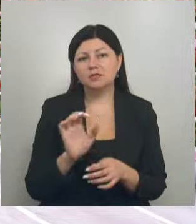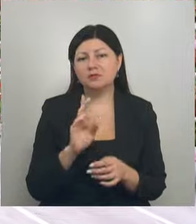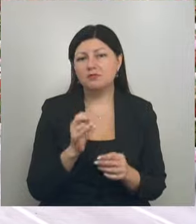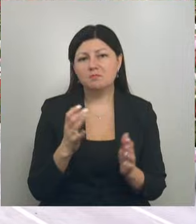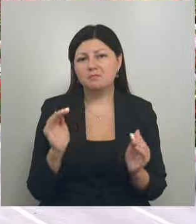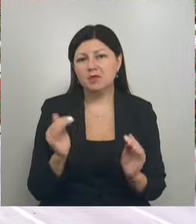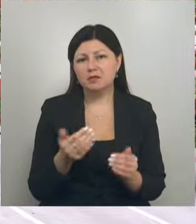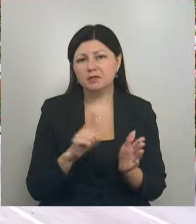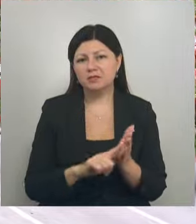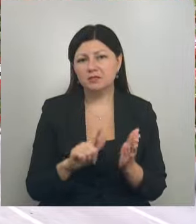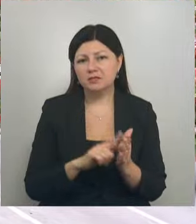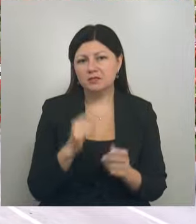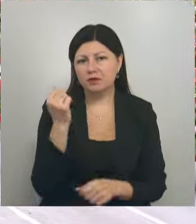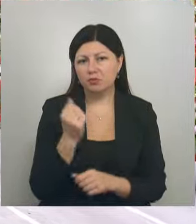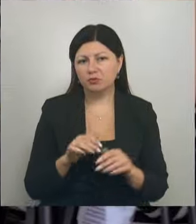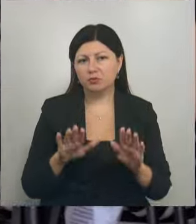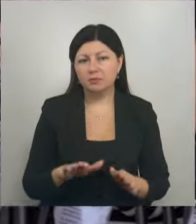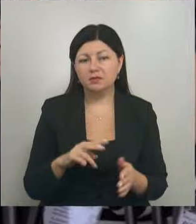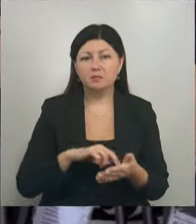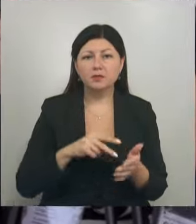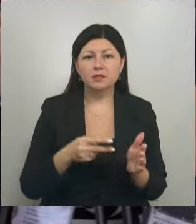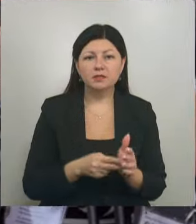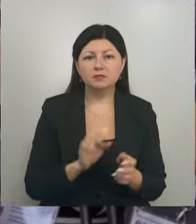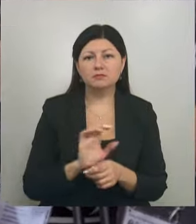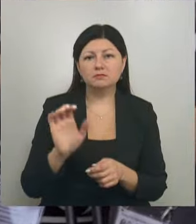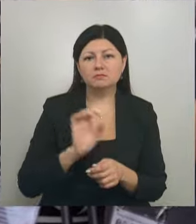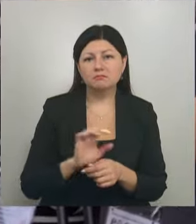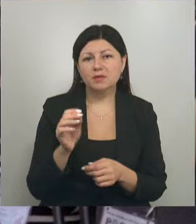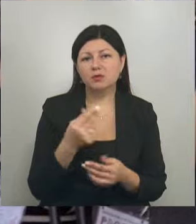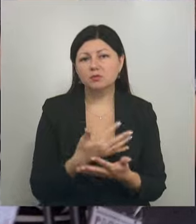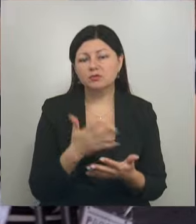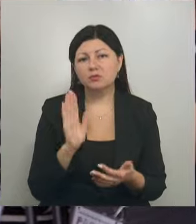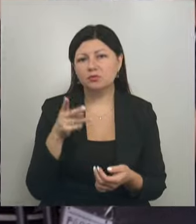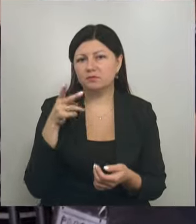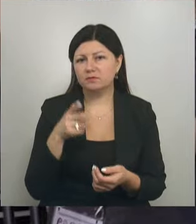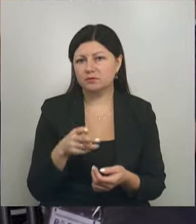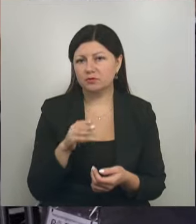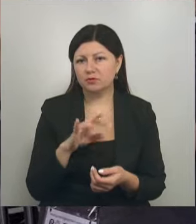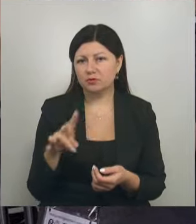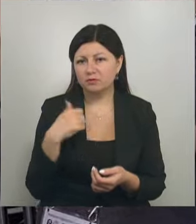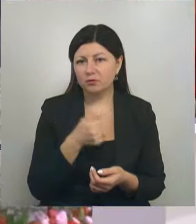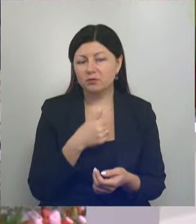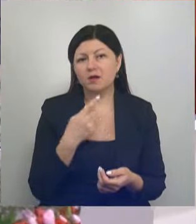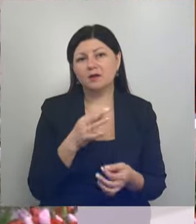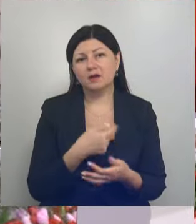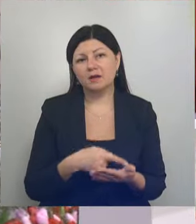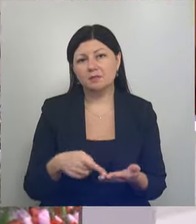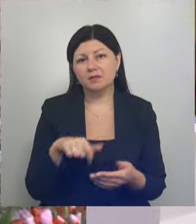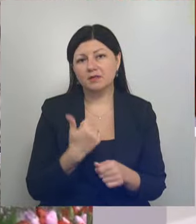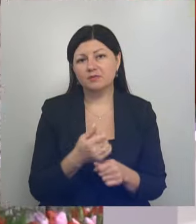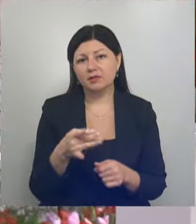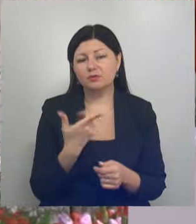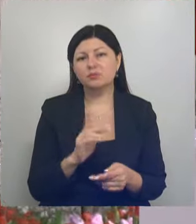70 рабочих мест. Планируется, что объем выпуска продукции составит порядка 2000 тонн в год. Как отметил глава региона, это